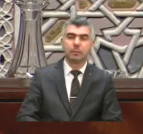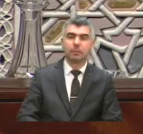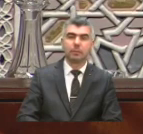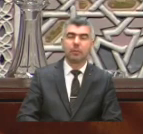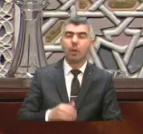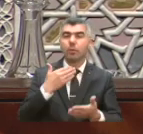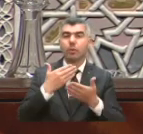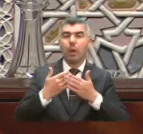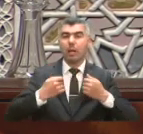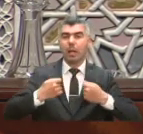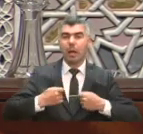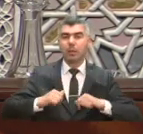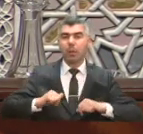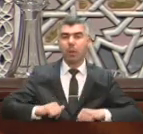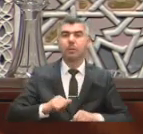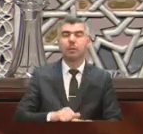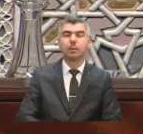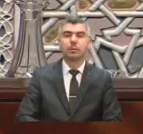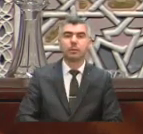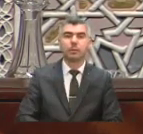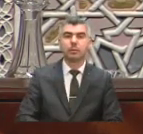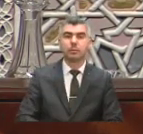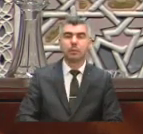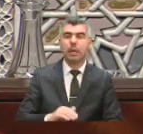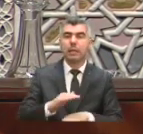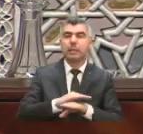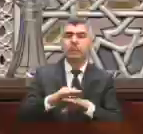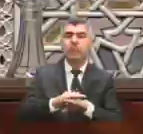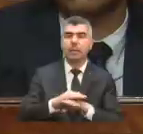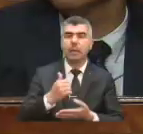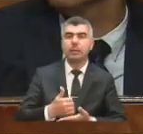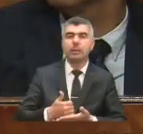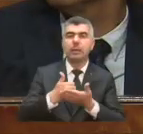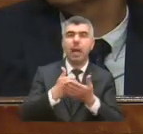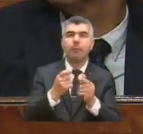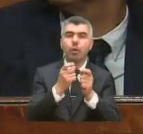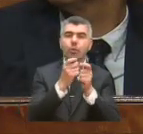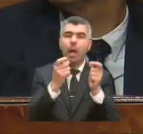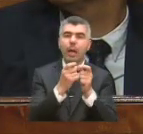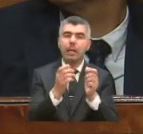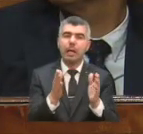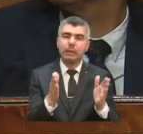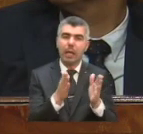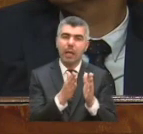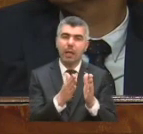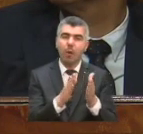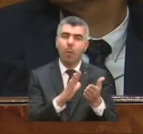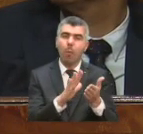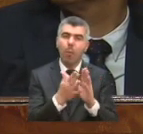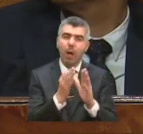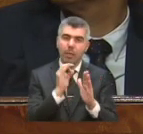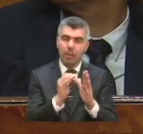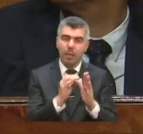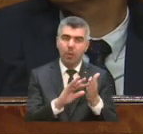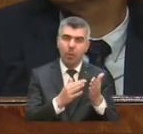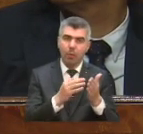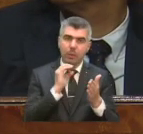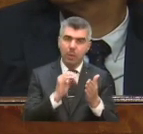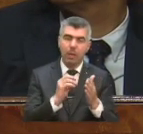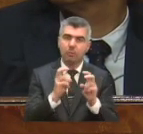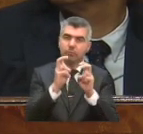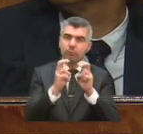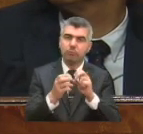شكرا سيد الرئيس. سيد الوزير المحترم، عن سياسة دعم وتمويل الشركات الصغيرة والصغيرة جدا والمتوسطة الأكثر